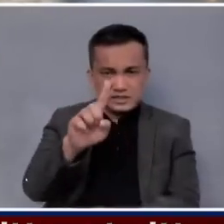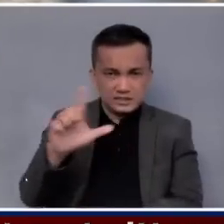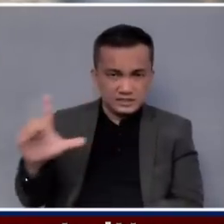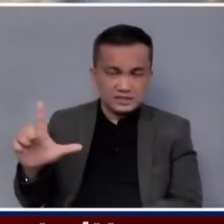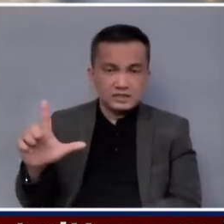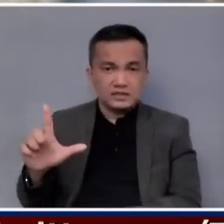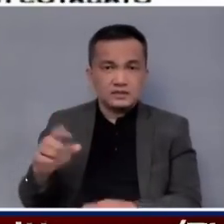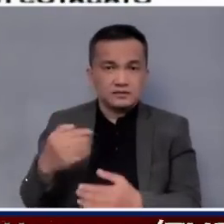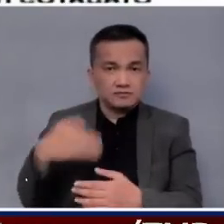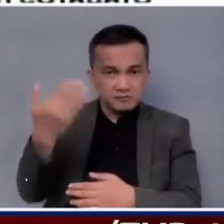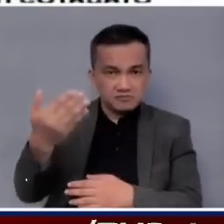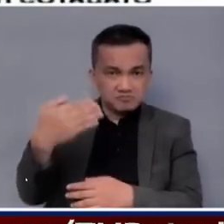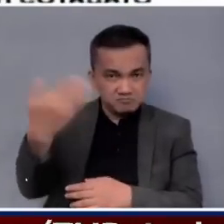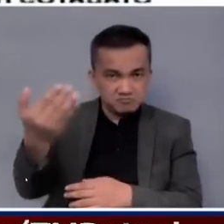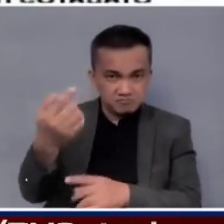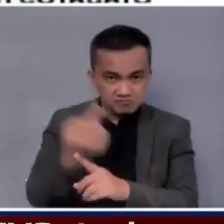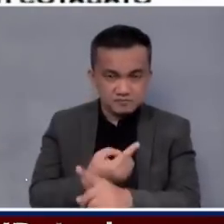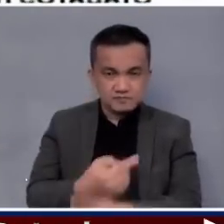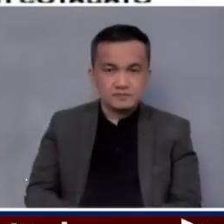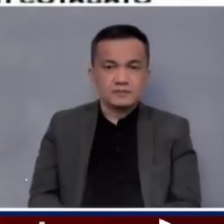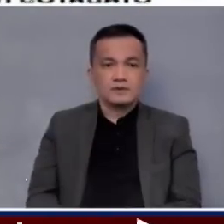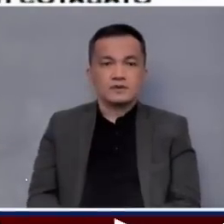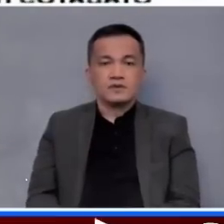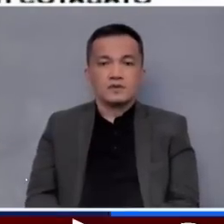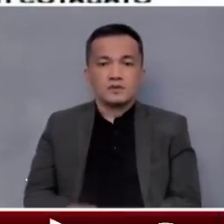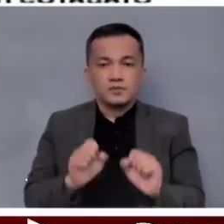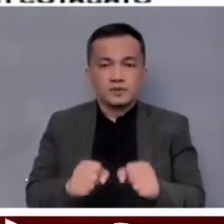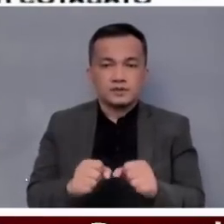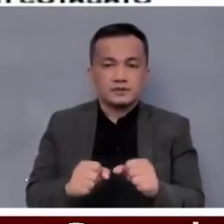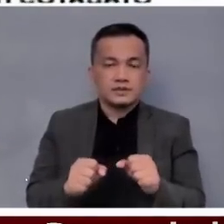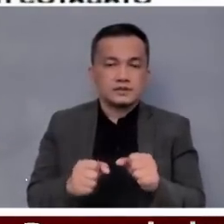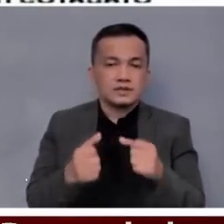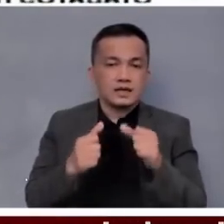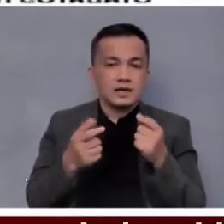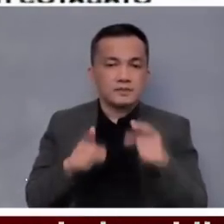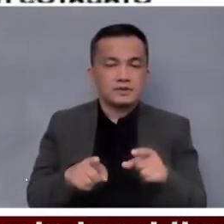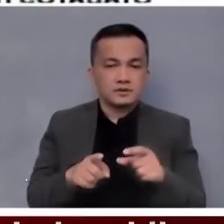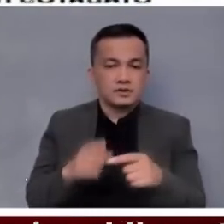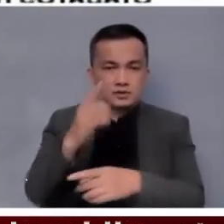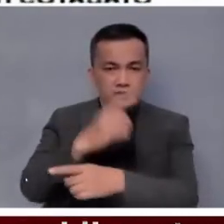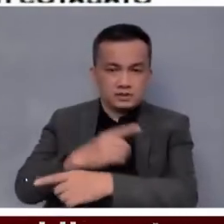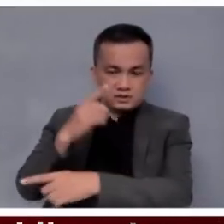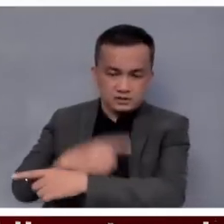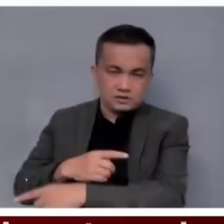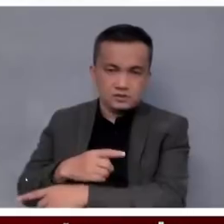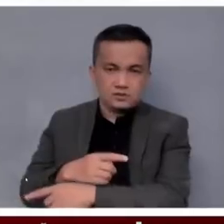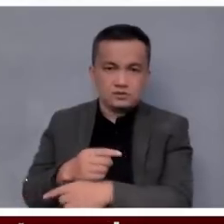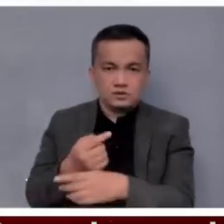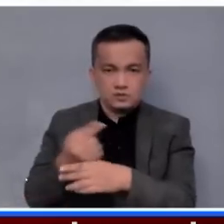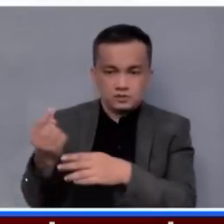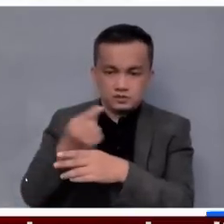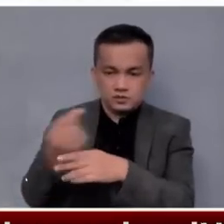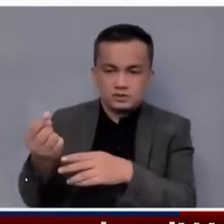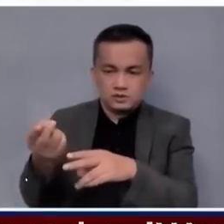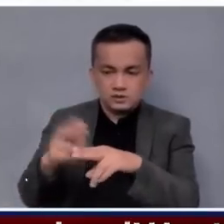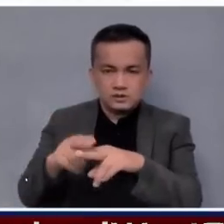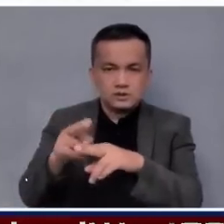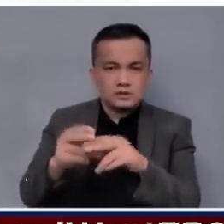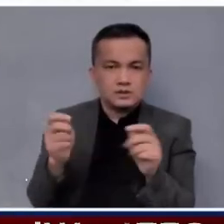susunod na buwan? May posibilidad dyan kung tuloy-tuloy na bawat araw, bawat linggo tumataas. Pero yung biglaan